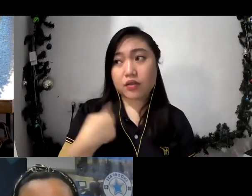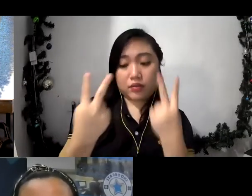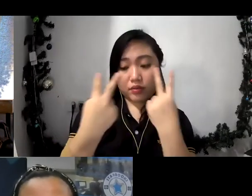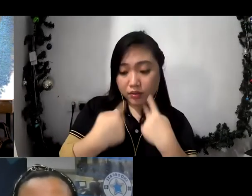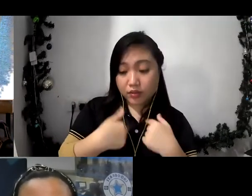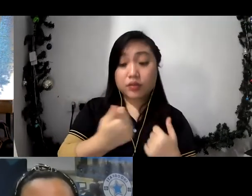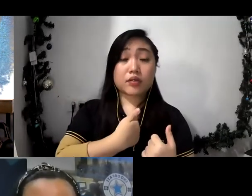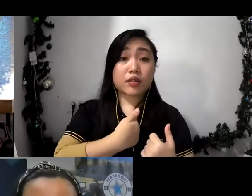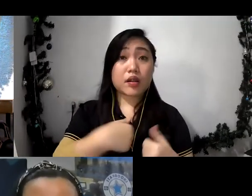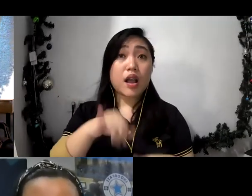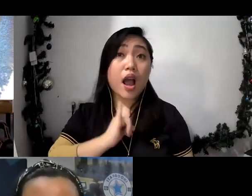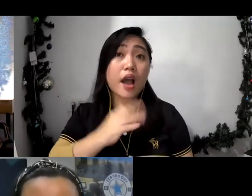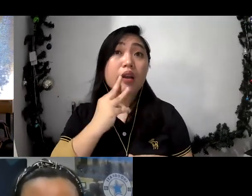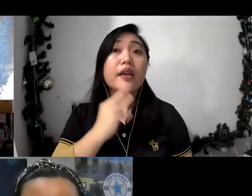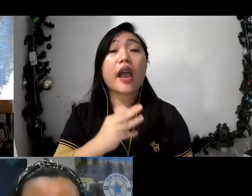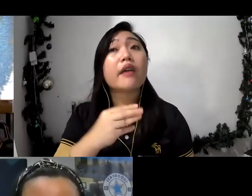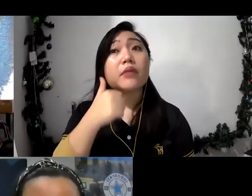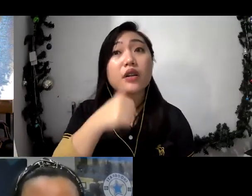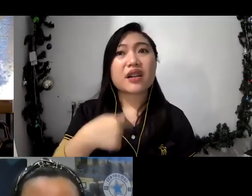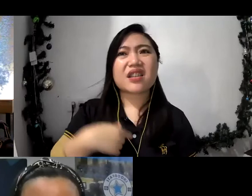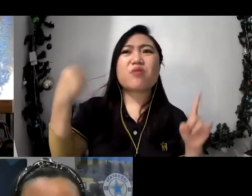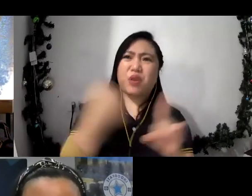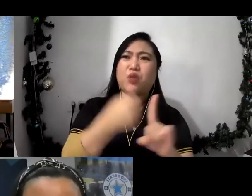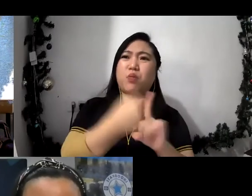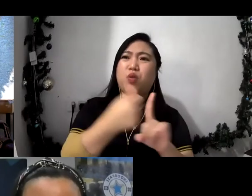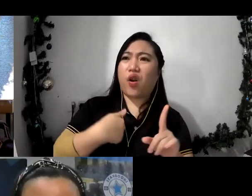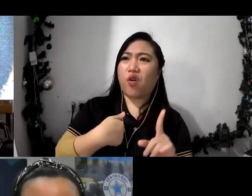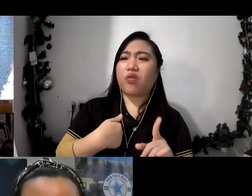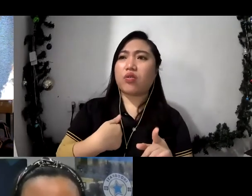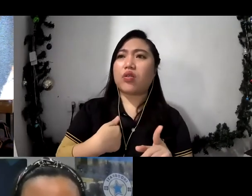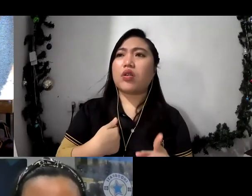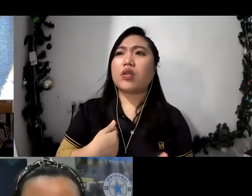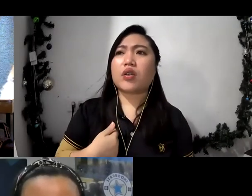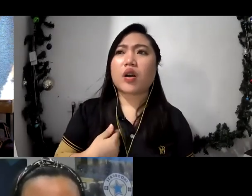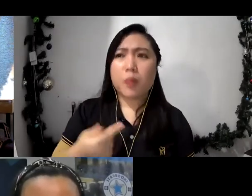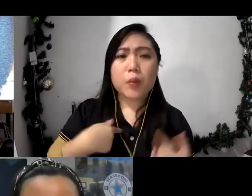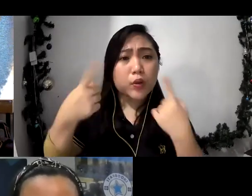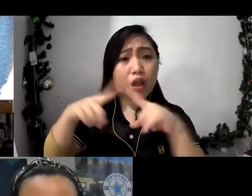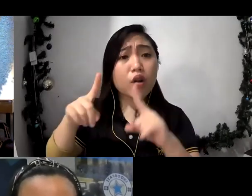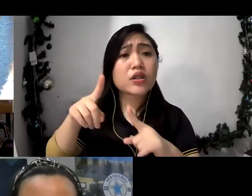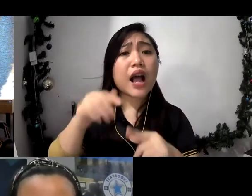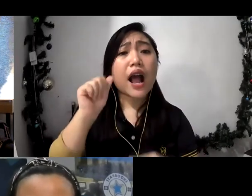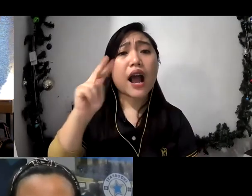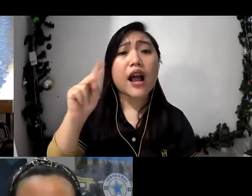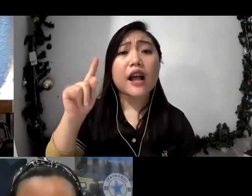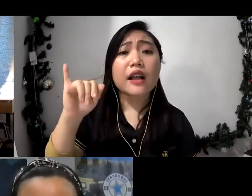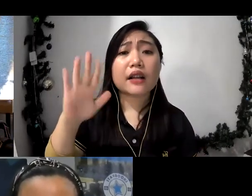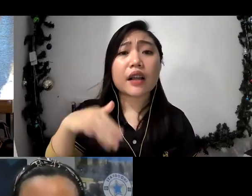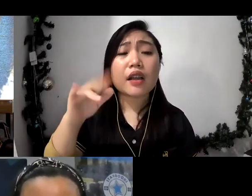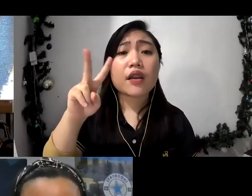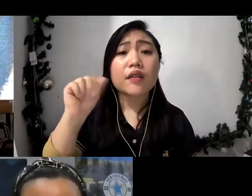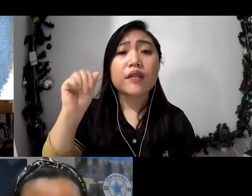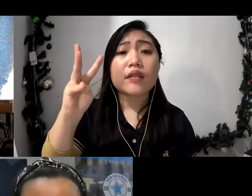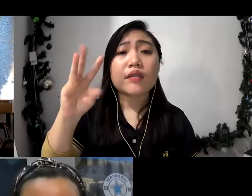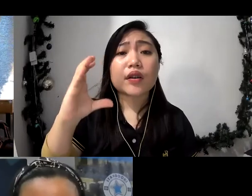So nakipagrelasyon ako sa isang lalaki at binugbog ako ng karelasyon ko. At pupunta ako sa anti-bawsi, no, para sabihin na huwag siyang